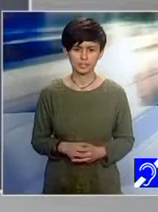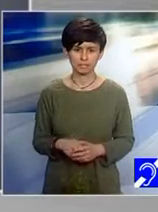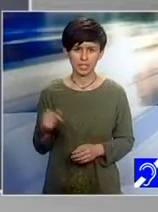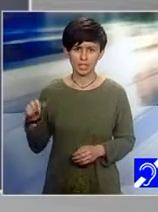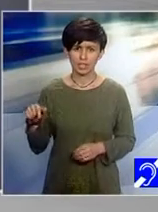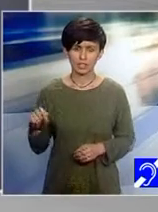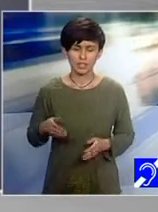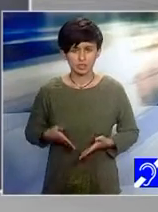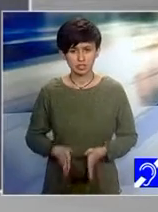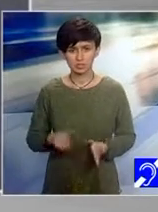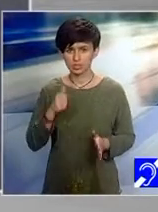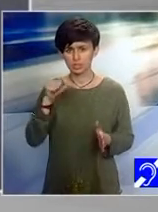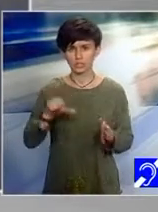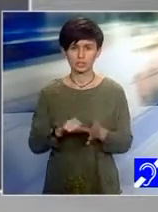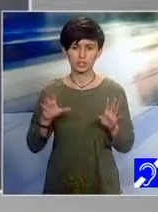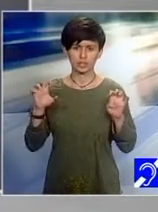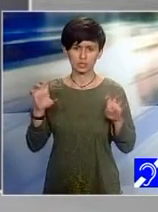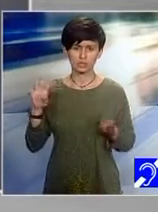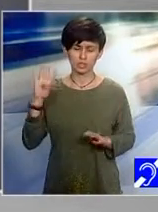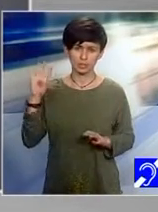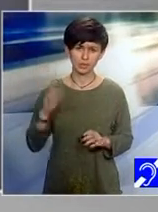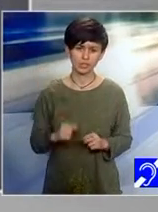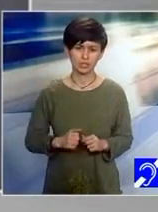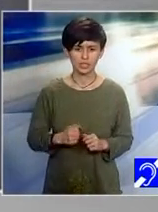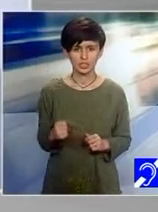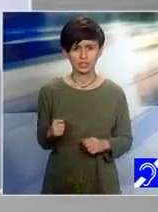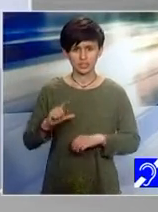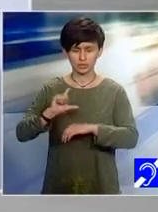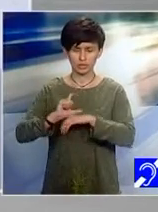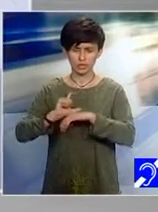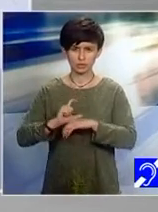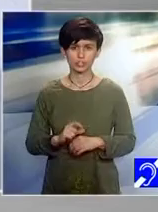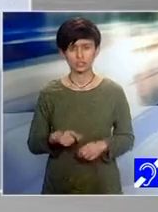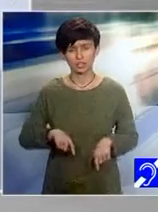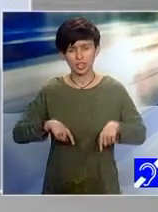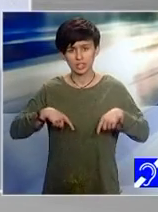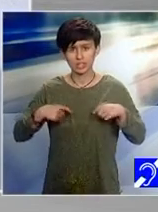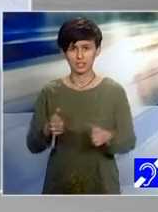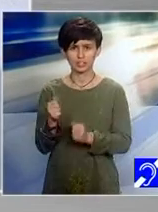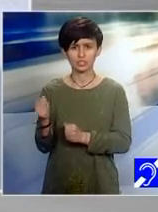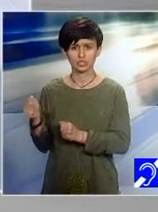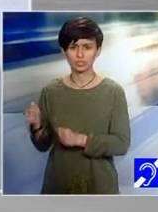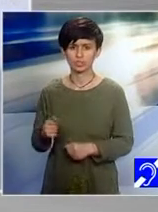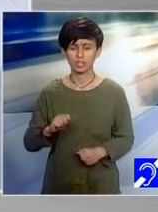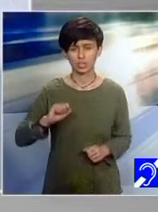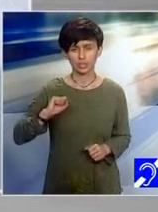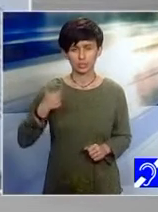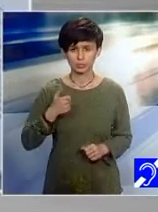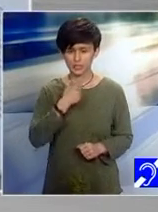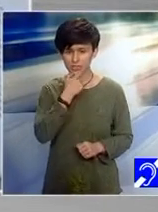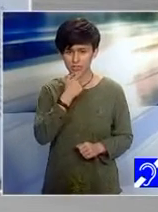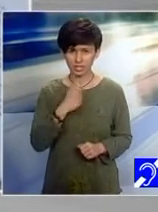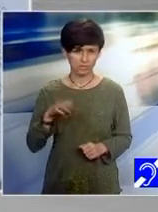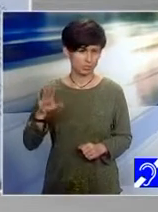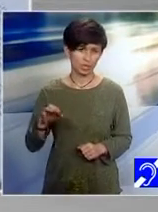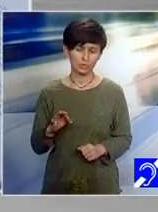1904 în satul Anerghi din Turcia și a trăit genocidul armean la vârsta de 11 ani, având